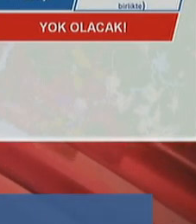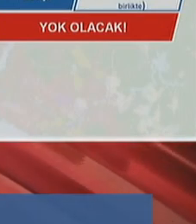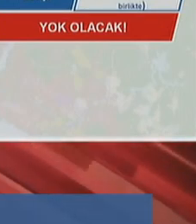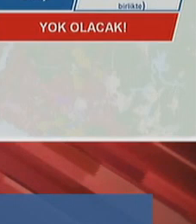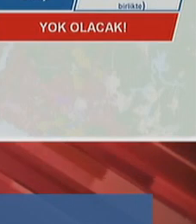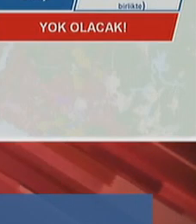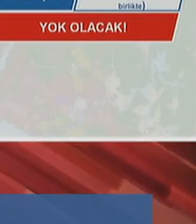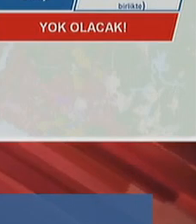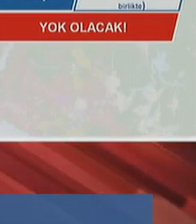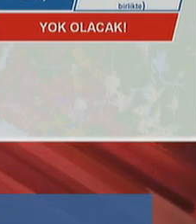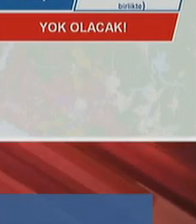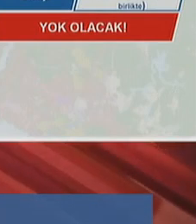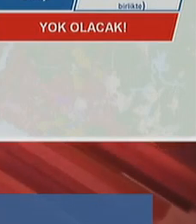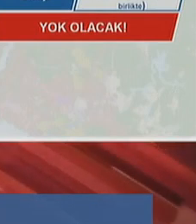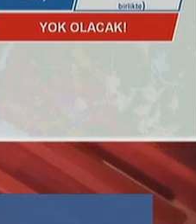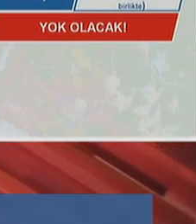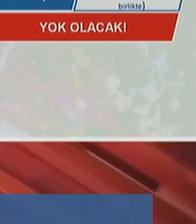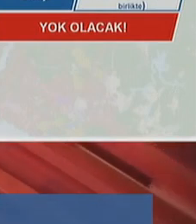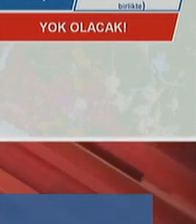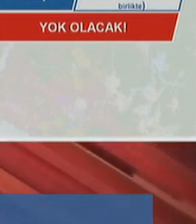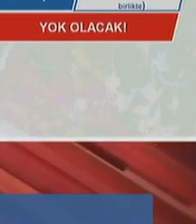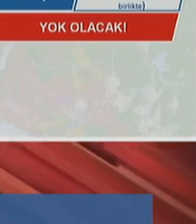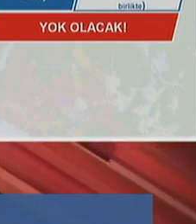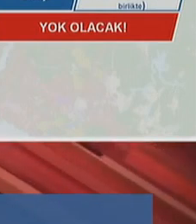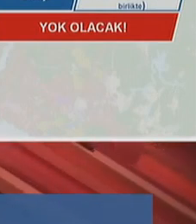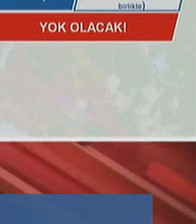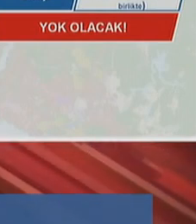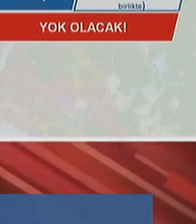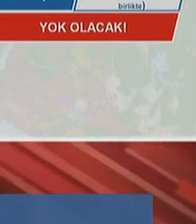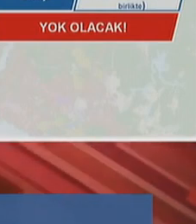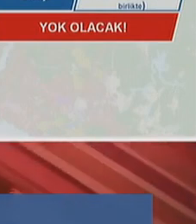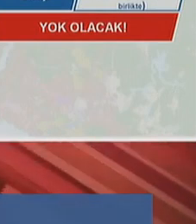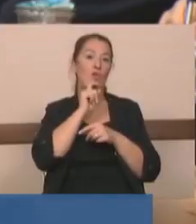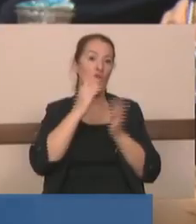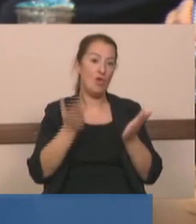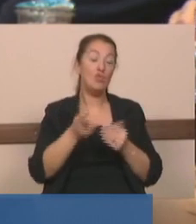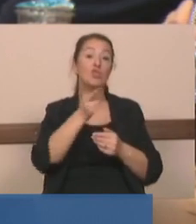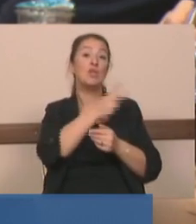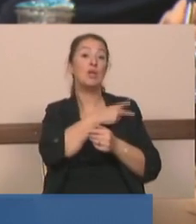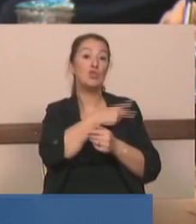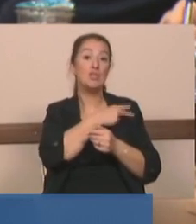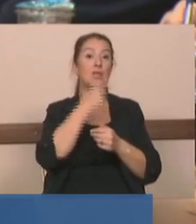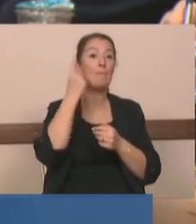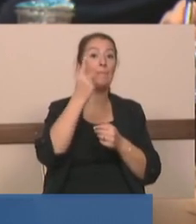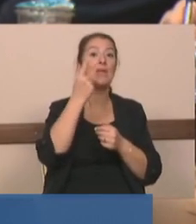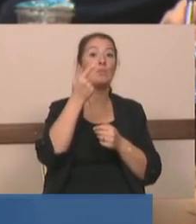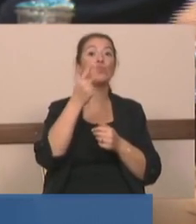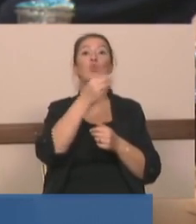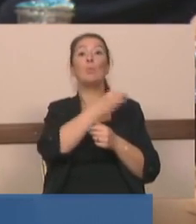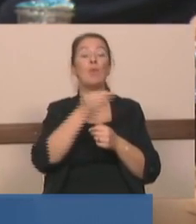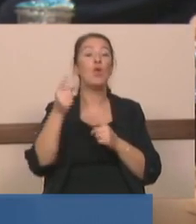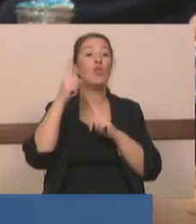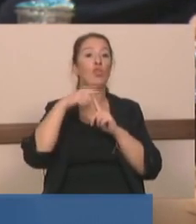elli bin nüfus planlanıyor. Kanalın sağında solunda. Bir milyon yüz elli bin lira çıkartırız. Bir buçuk milyon nüfustan